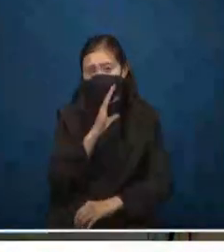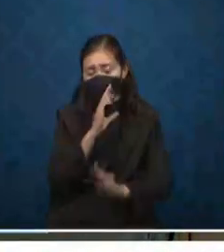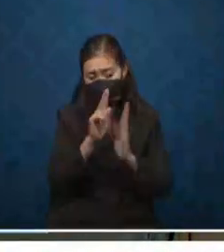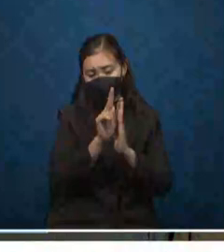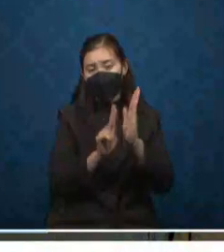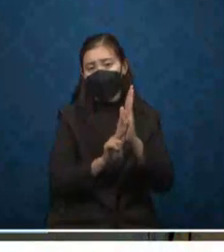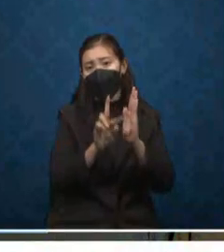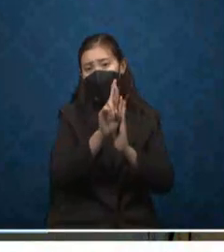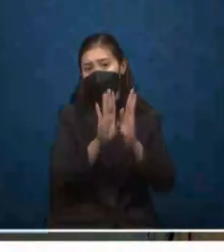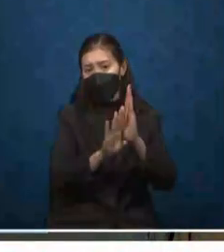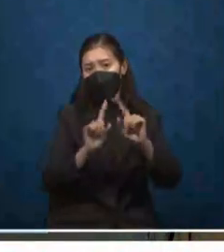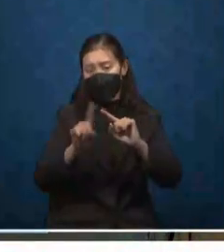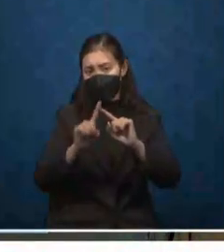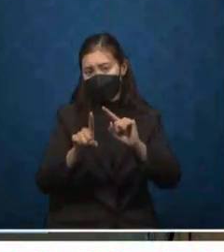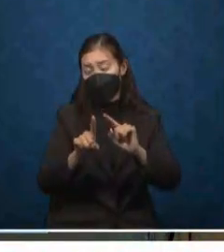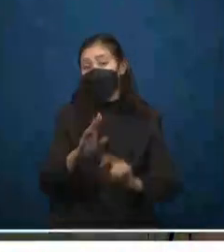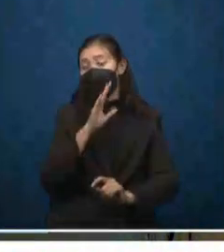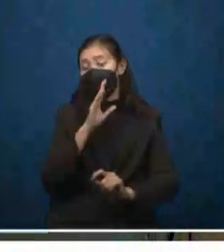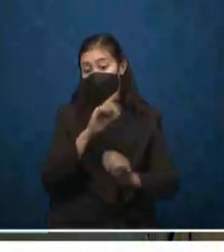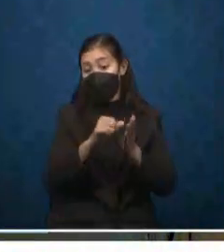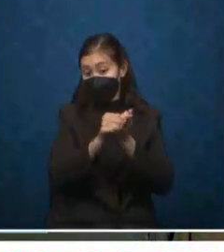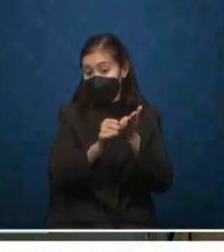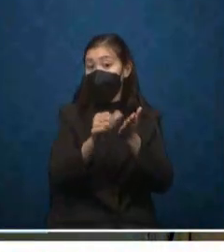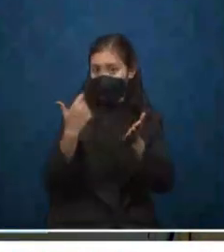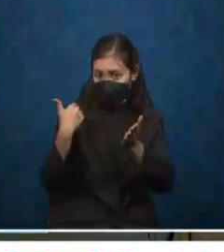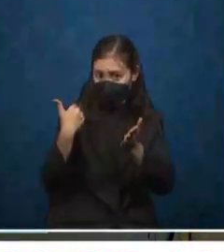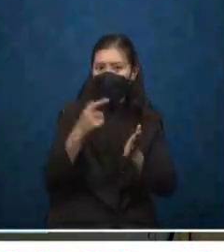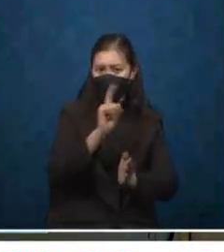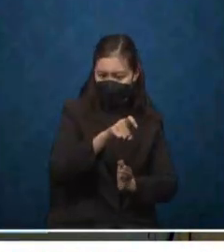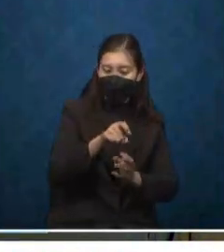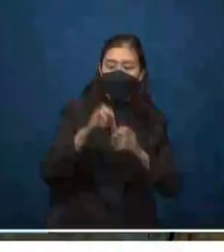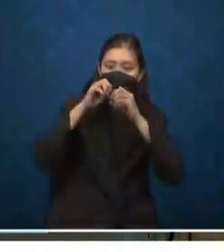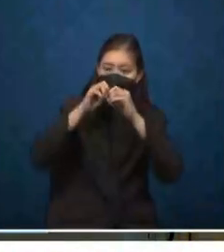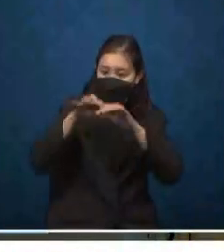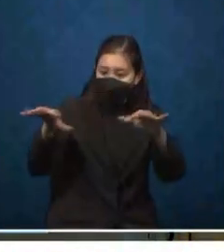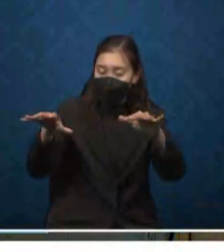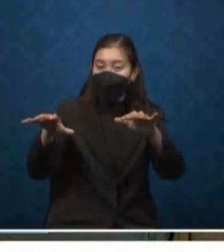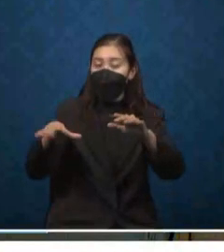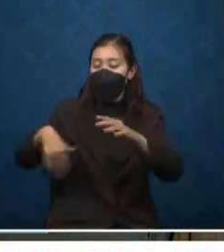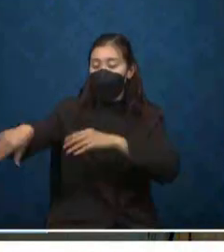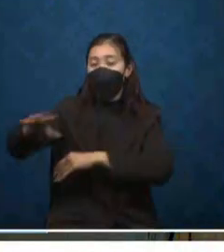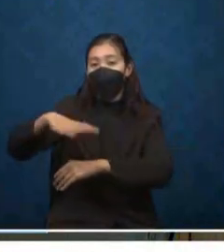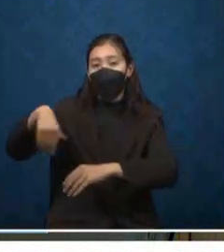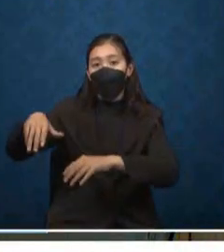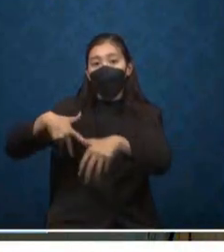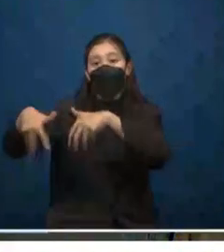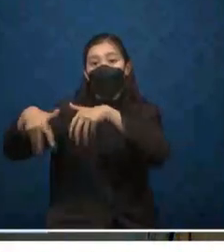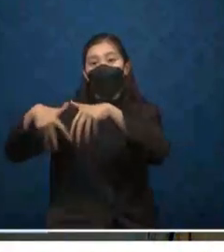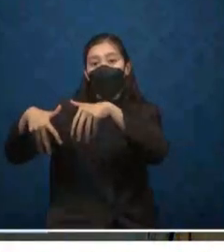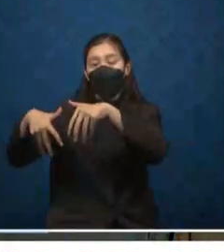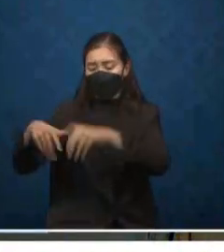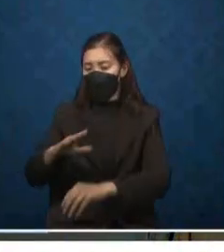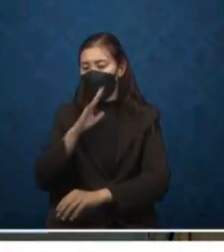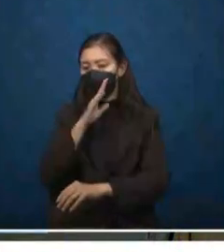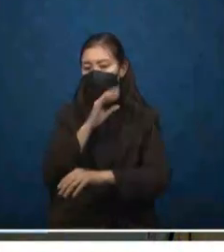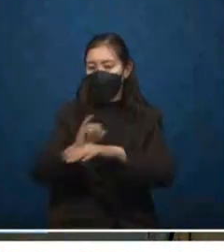จะต้องสื่อสารให้ประชาชนได้ฟังชัดๆโดยเฉพาะเจ้าของที่ดินเหล่านั้นว่าอย่าเพิ่งไปทำอะไรกับมันท่านอาจจะต้องไปทำกิ